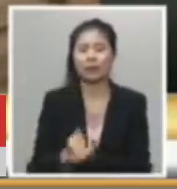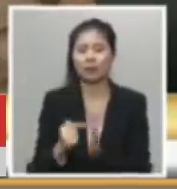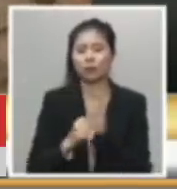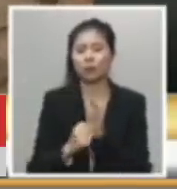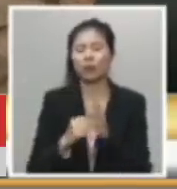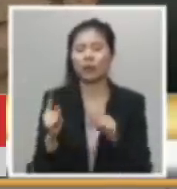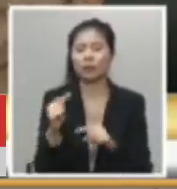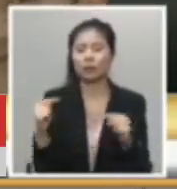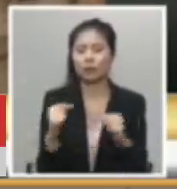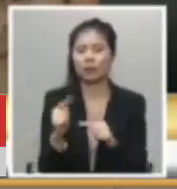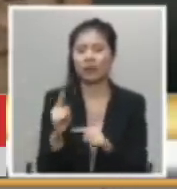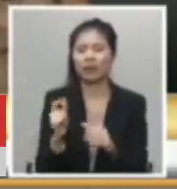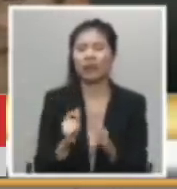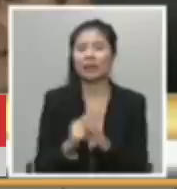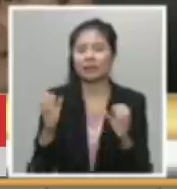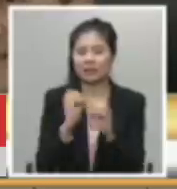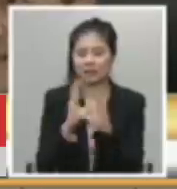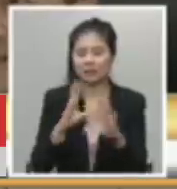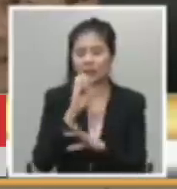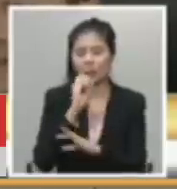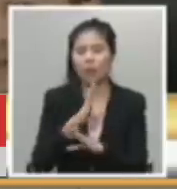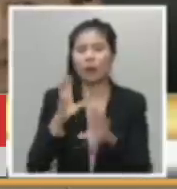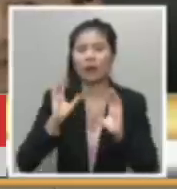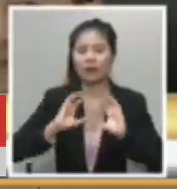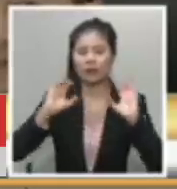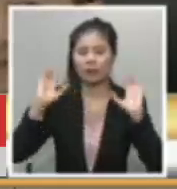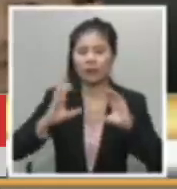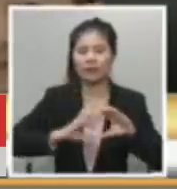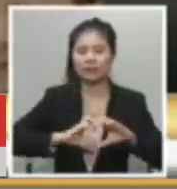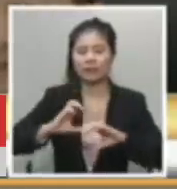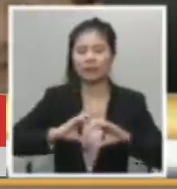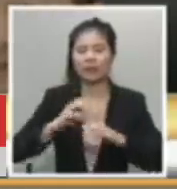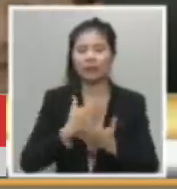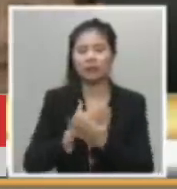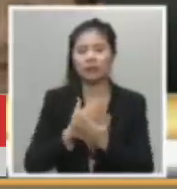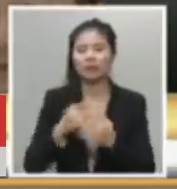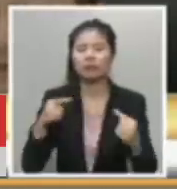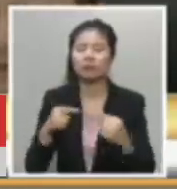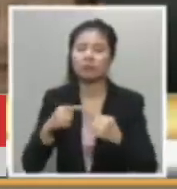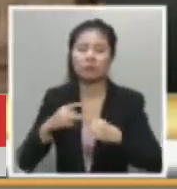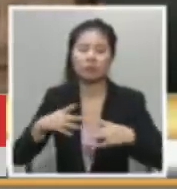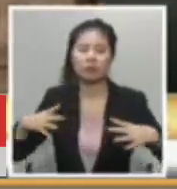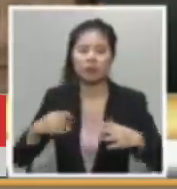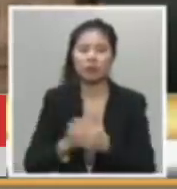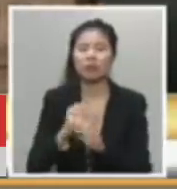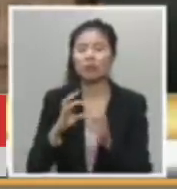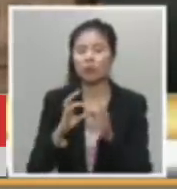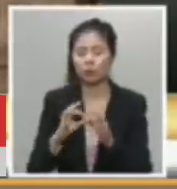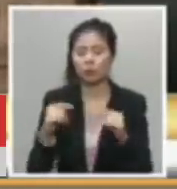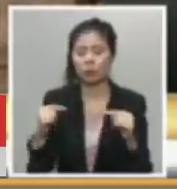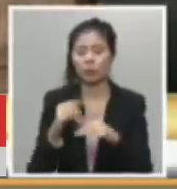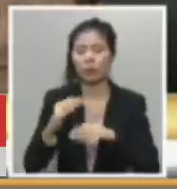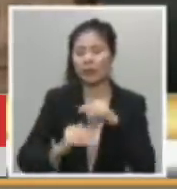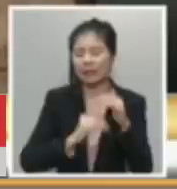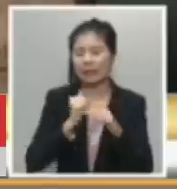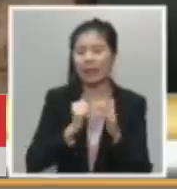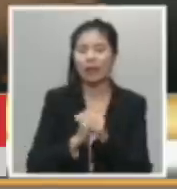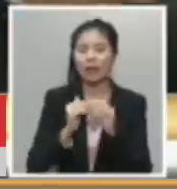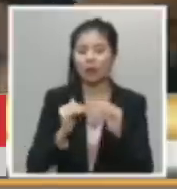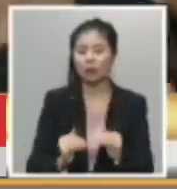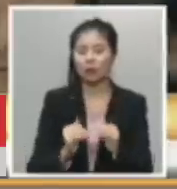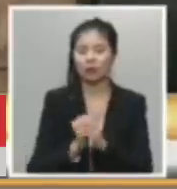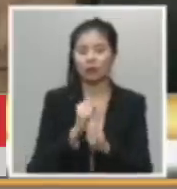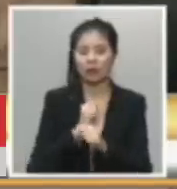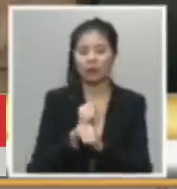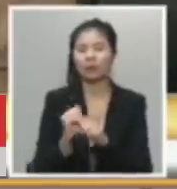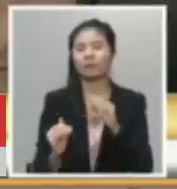ที่ชัดเจนมากว่ารัฐบาลเนี่ยจัดสรรงบประมาณไม่เหมาะสมกับการพัฒนาและก็ไม่ช่วยลดในส่วนของความ